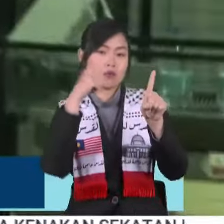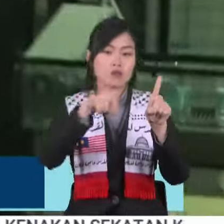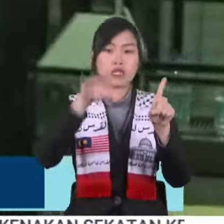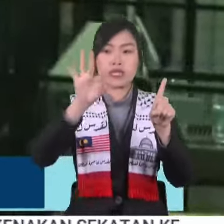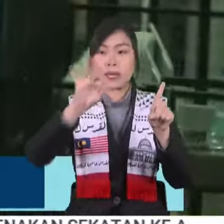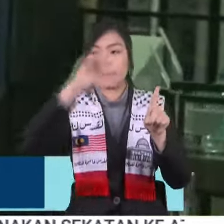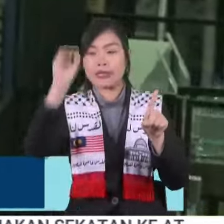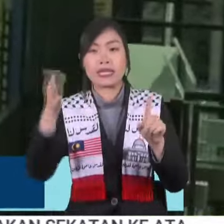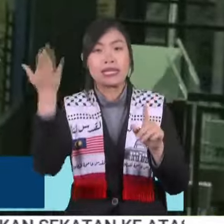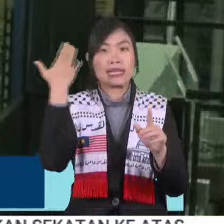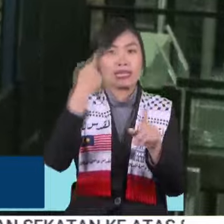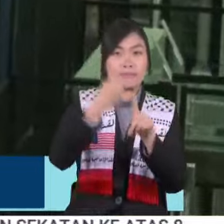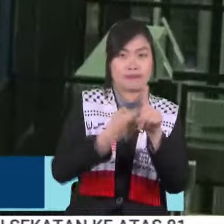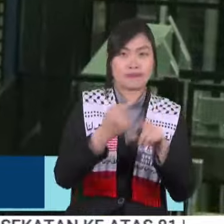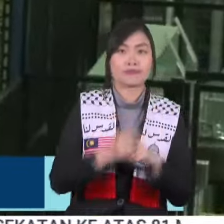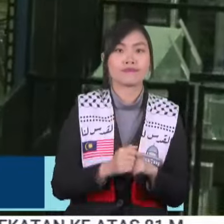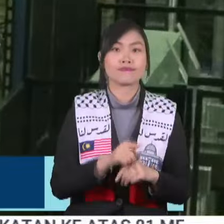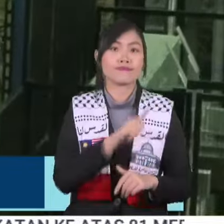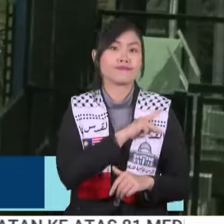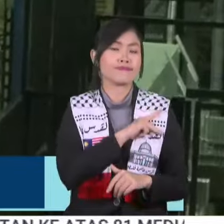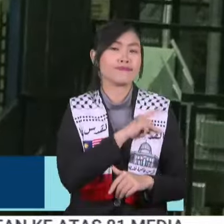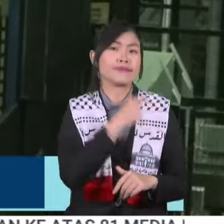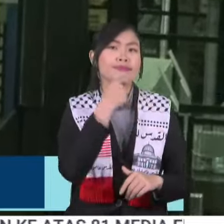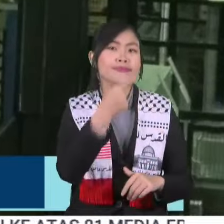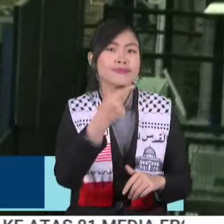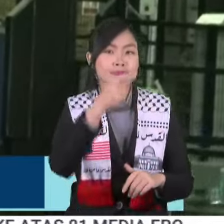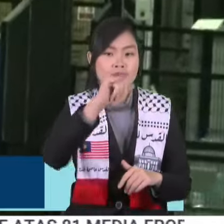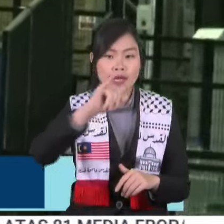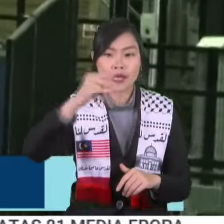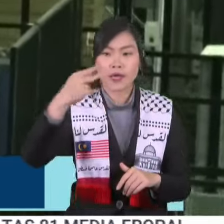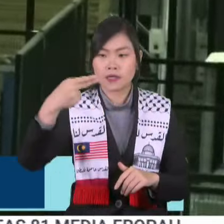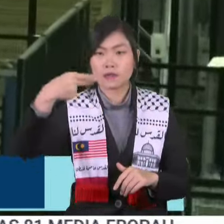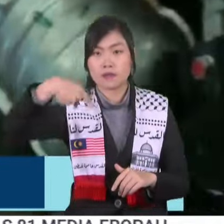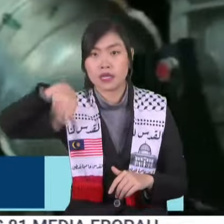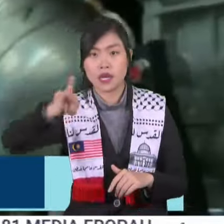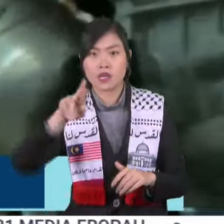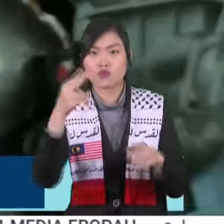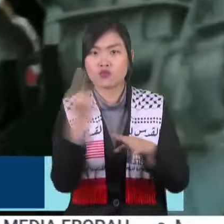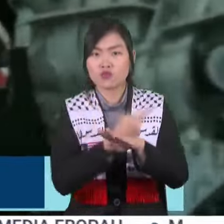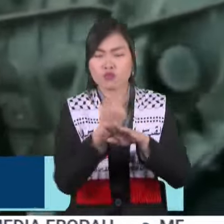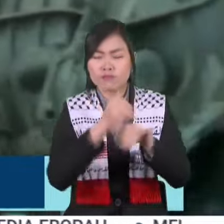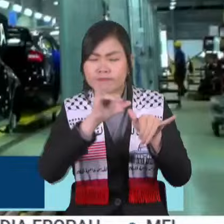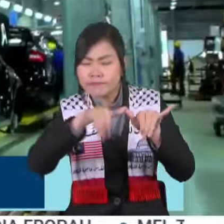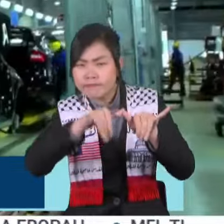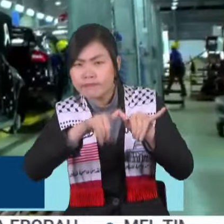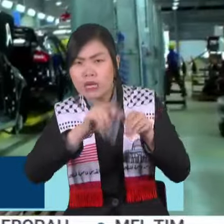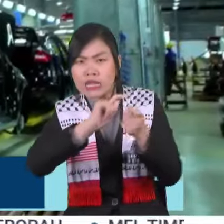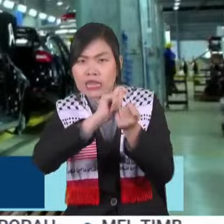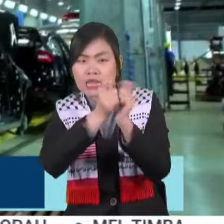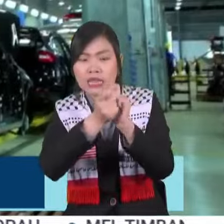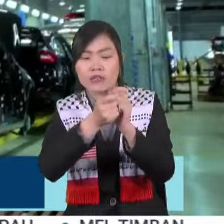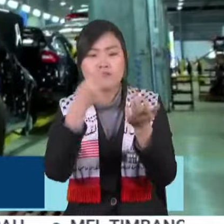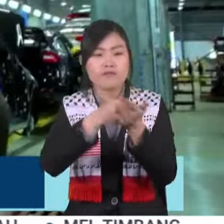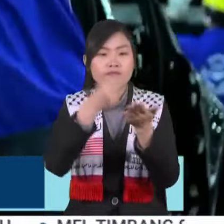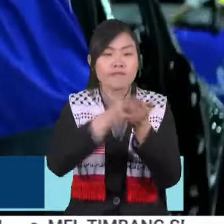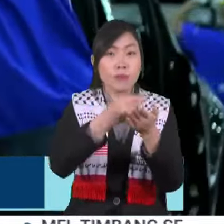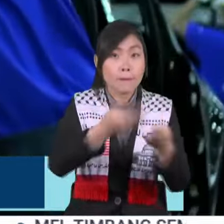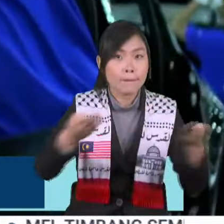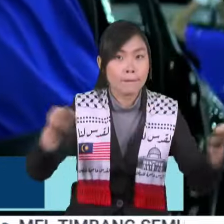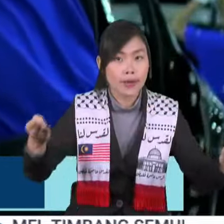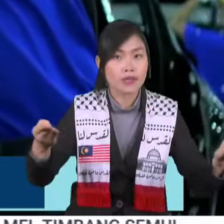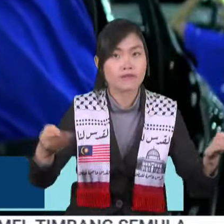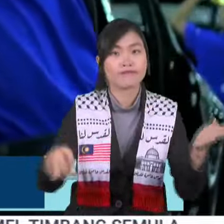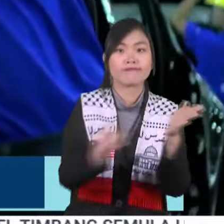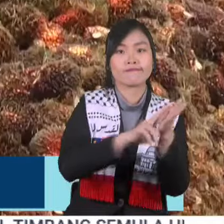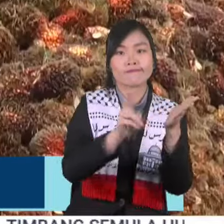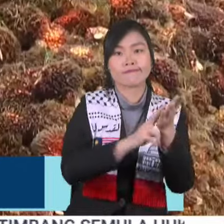bulan sebelumnya. Ketua Perangkawan berkata IHPR yang digunakan untuk mengukur perubahan harga barangan di peringkat pengeluar